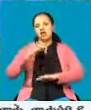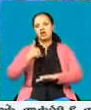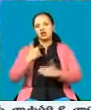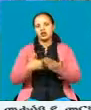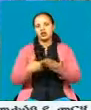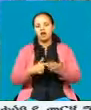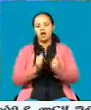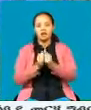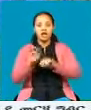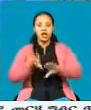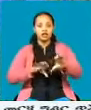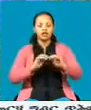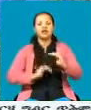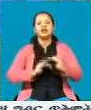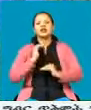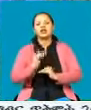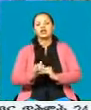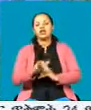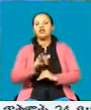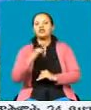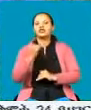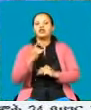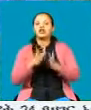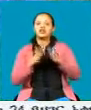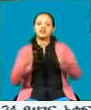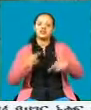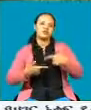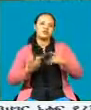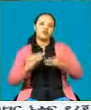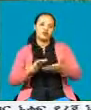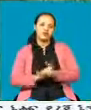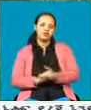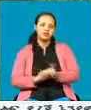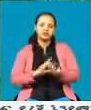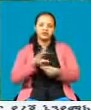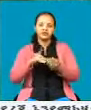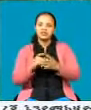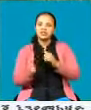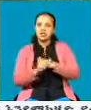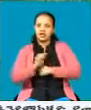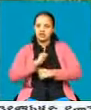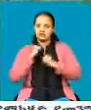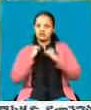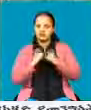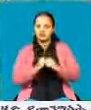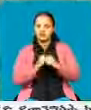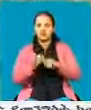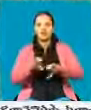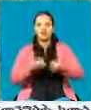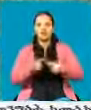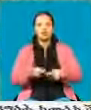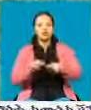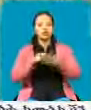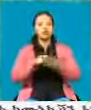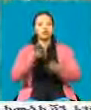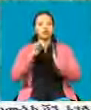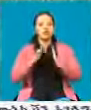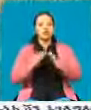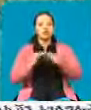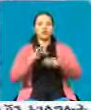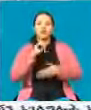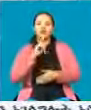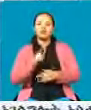ይሄኛውንም አንድ ላይ አድርገን ቀጣይ እንደ ዞን አስፍተን የምንሄደው ነው የሚሆነው። በክልሉ በዘር ራስን ለመቻል የተደረገው ጥረት ውጤታማ እንደሆነም